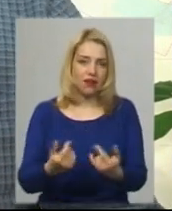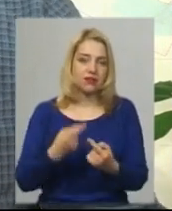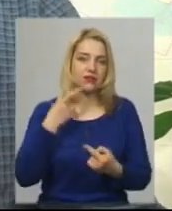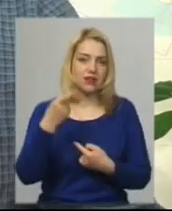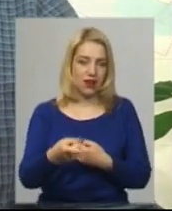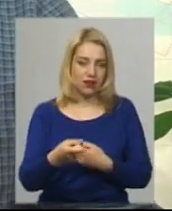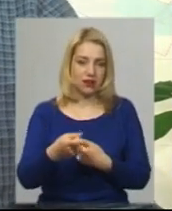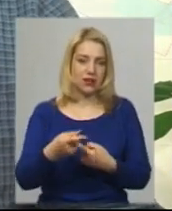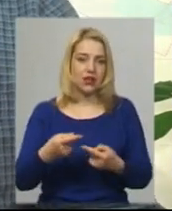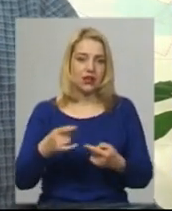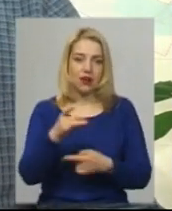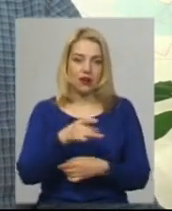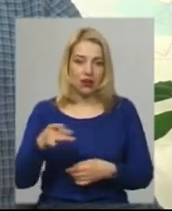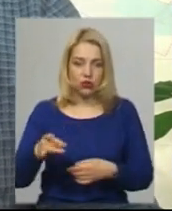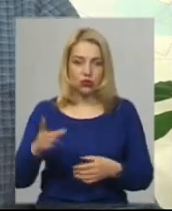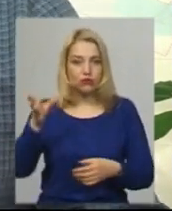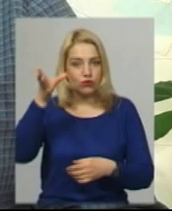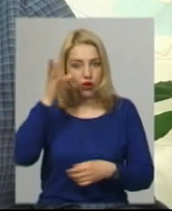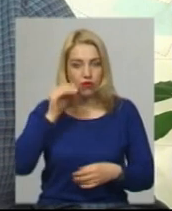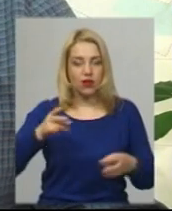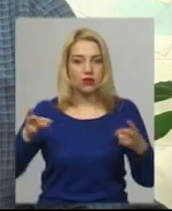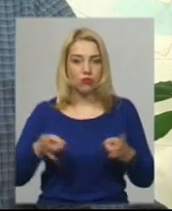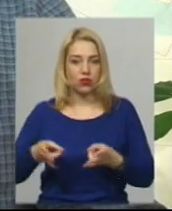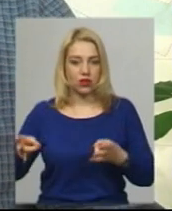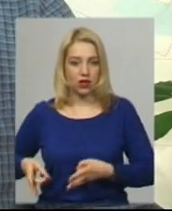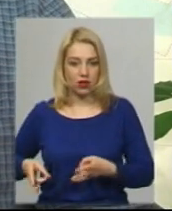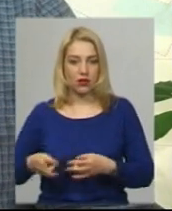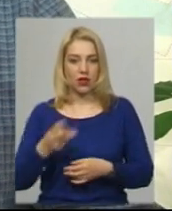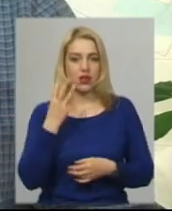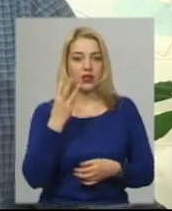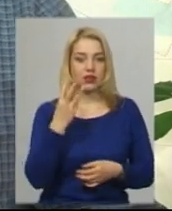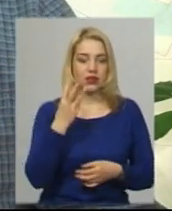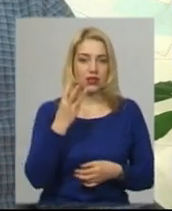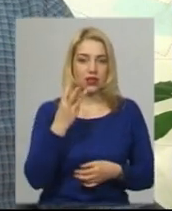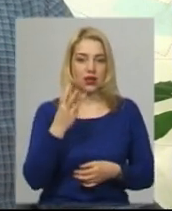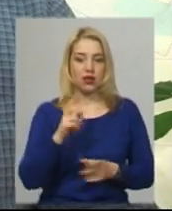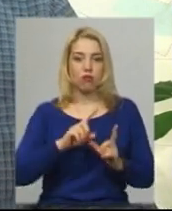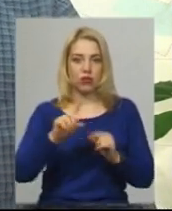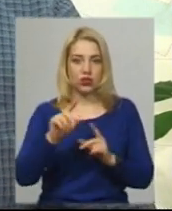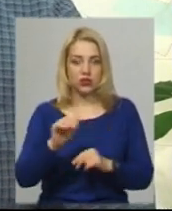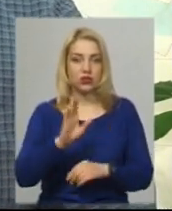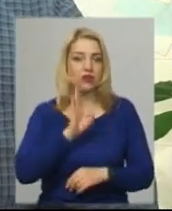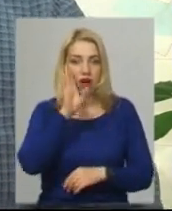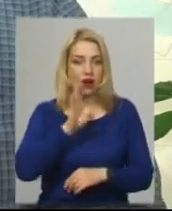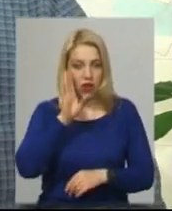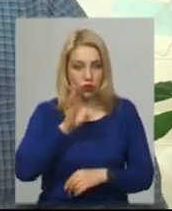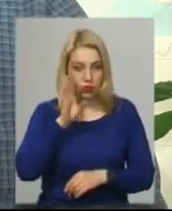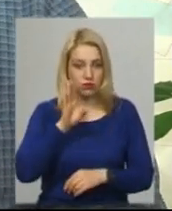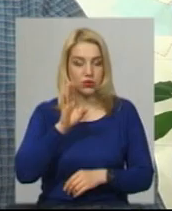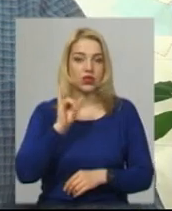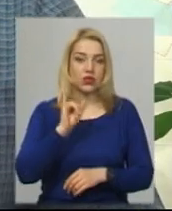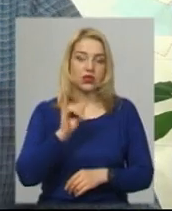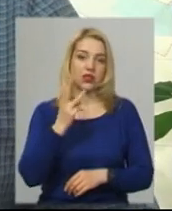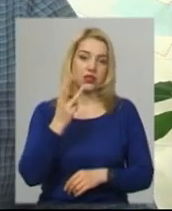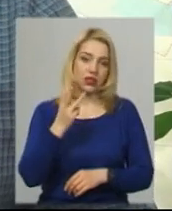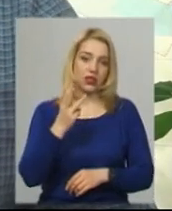Зроблено з урахуванням потреб 3 поїздки зранку роблять з мікрорайонів і 3